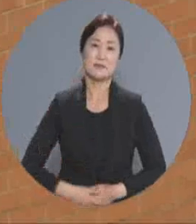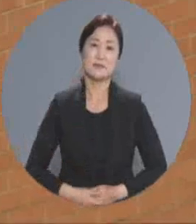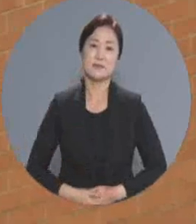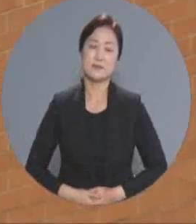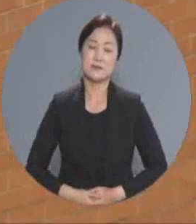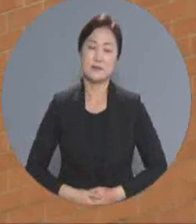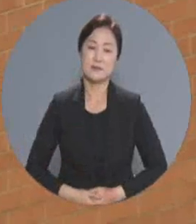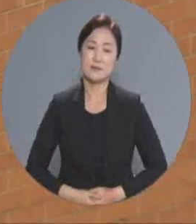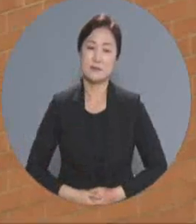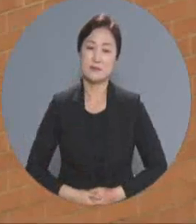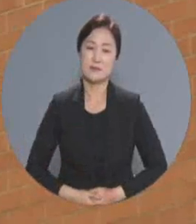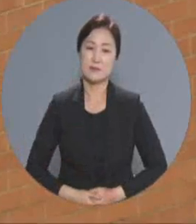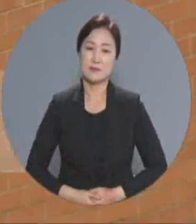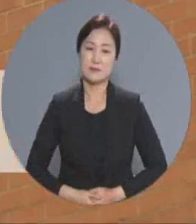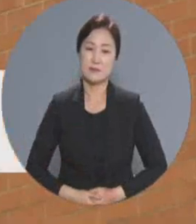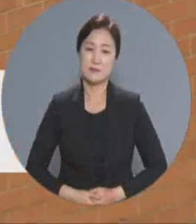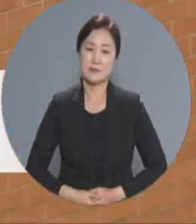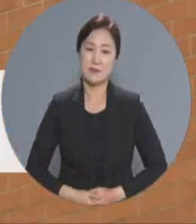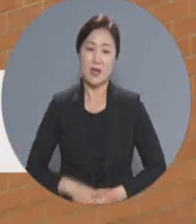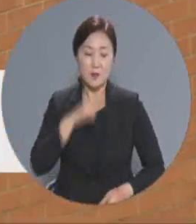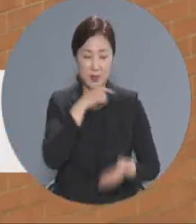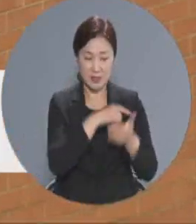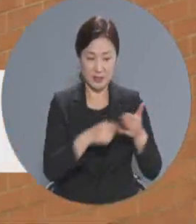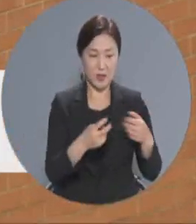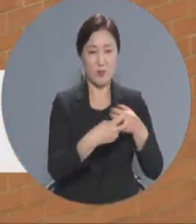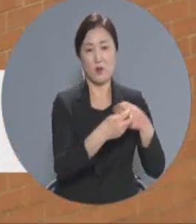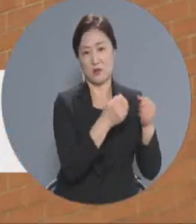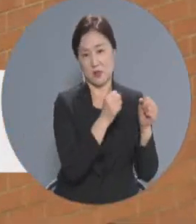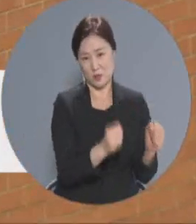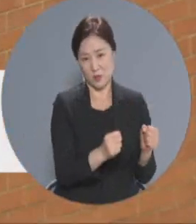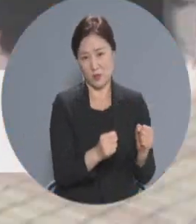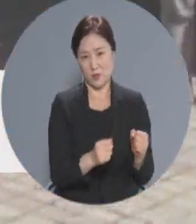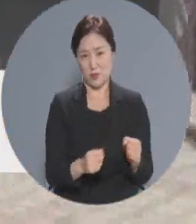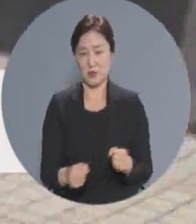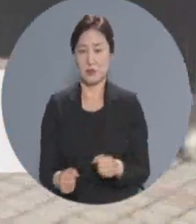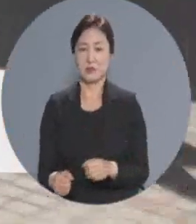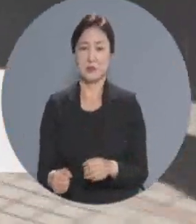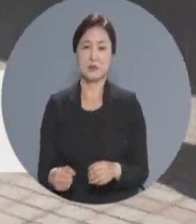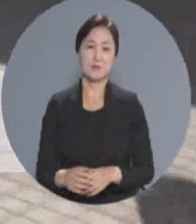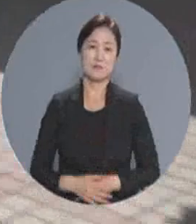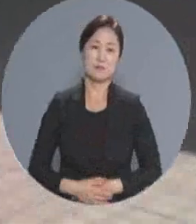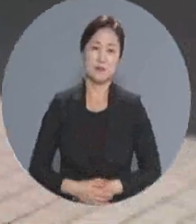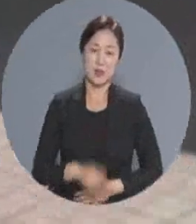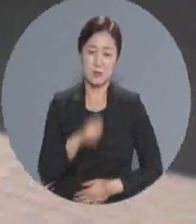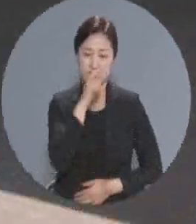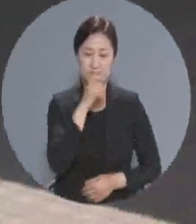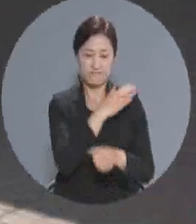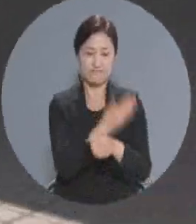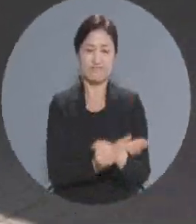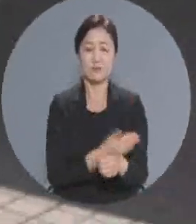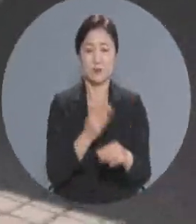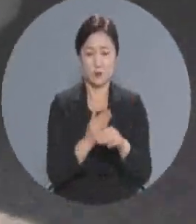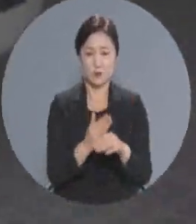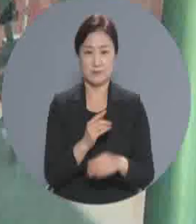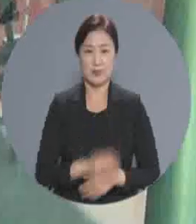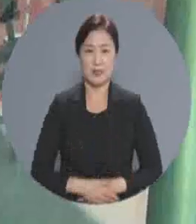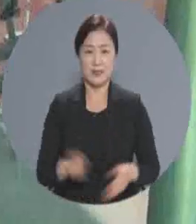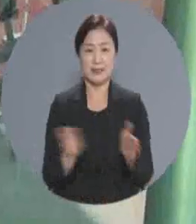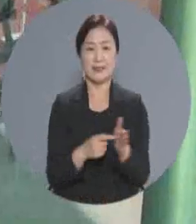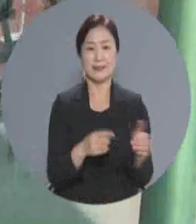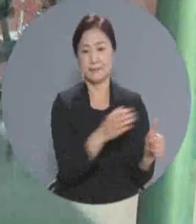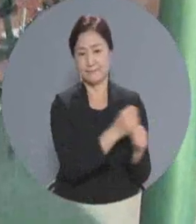피의자도 그 피의자 묵비권 행사인데 전혀 뭐 할 수 없고요. 경찰은 A씨를 특수상해 혐의로 긴급 체포한